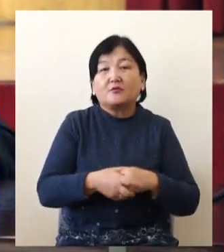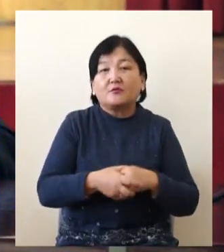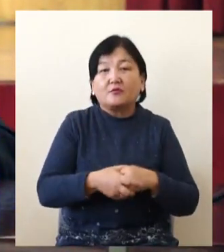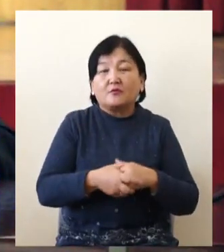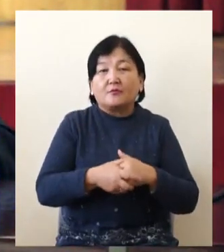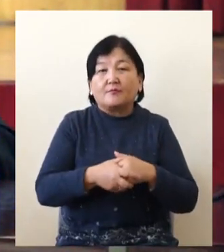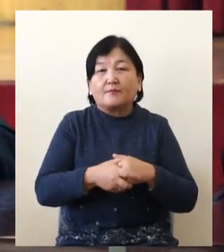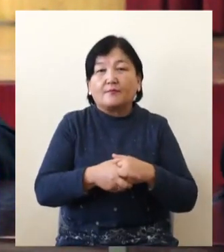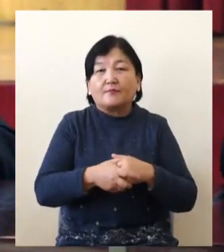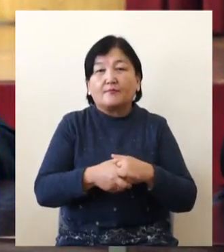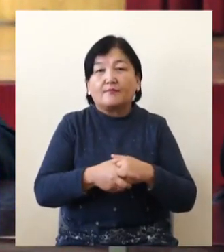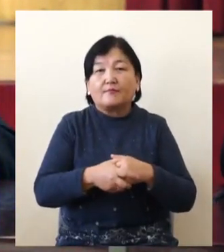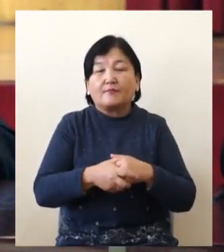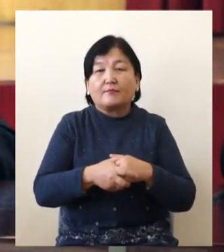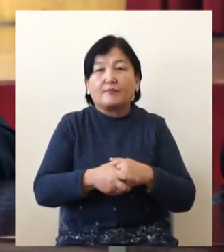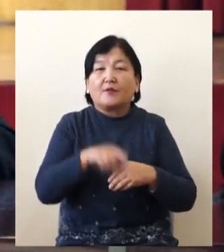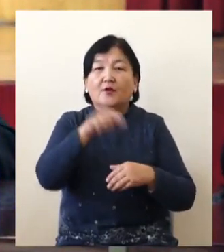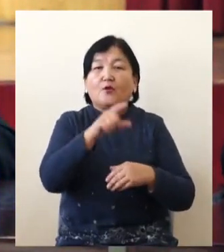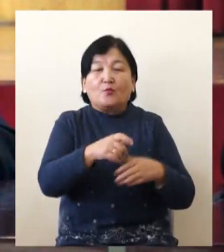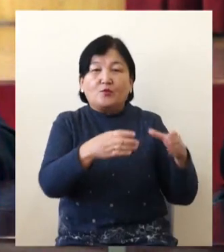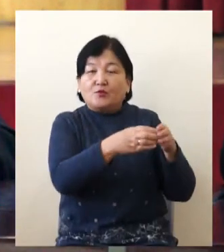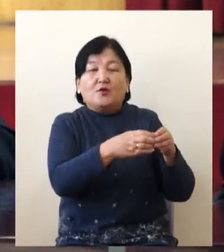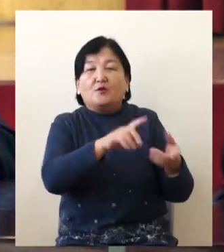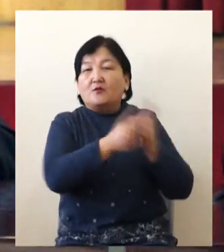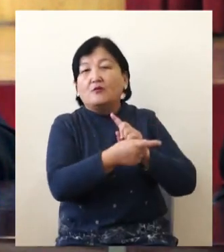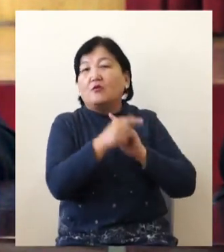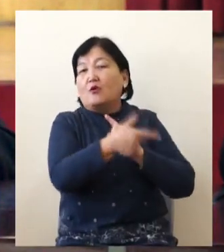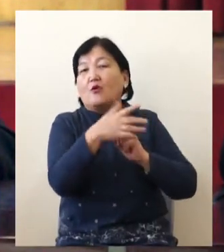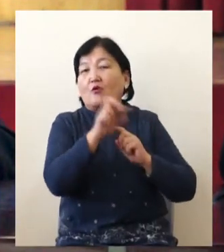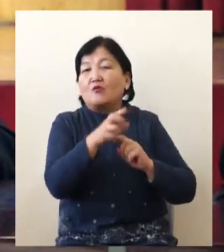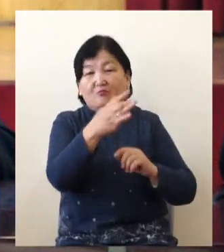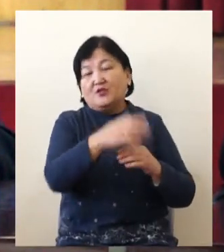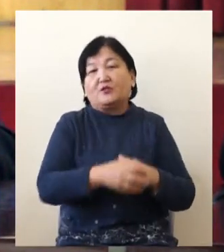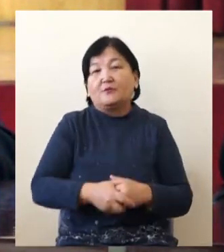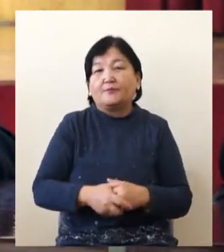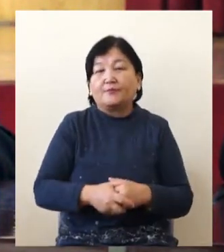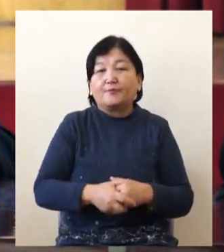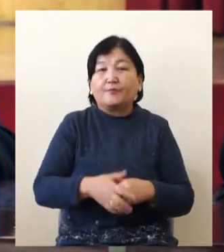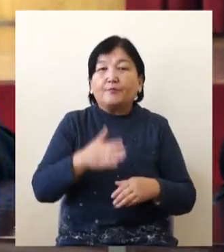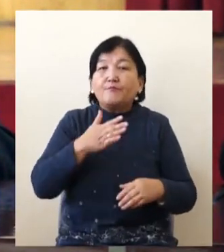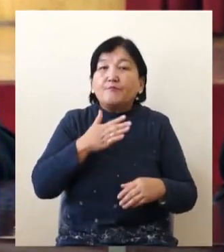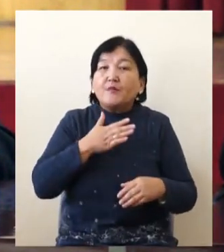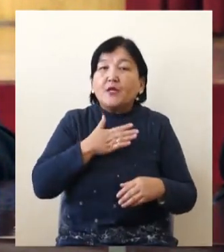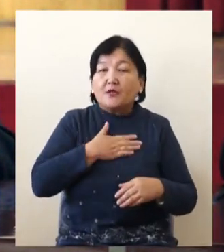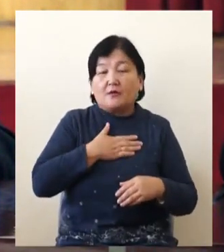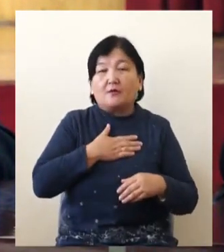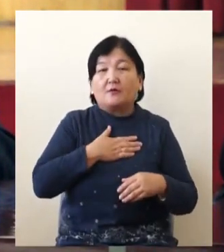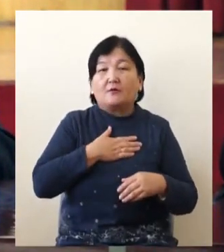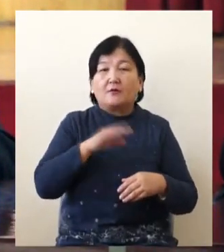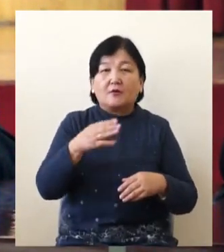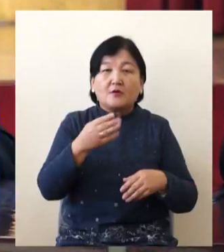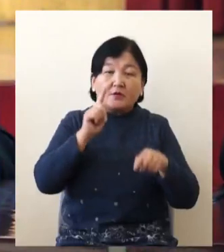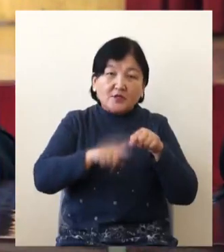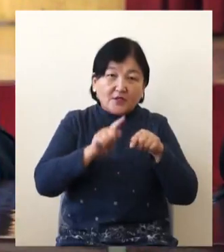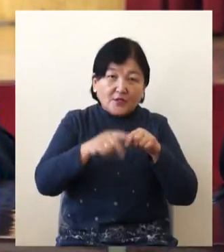Харин нэг фиадлыг нөгөө фиадаар солих амьдралын гол зорилго биш. Гол тийм чухал зүйл биш. Бид нар тэр чигээр нь энэ үнцээр нь шалгах